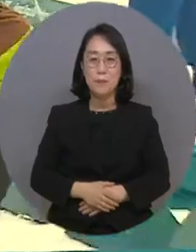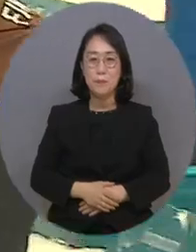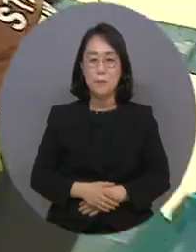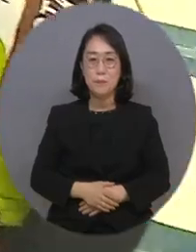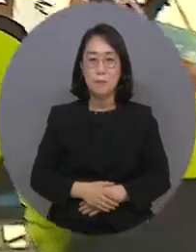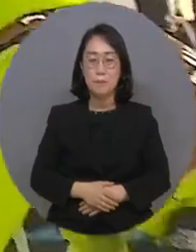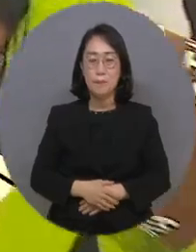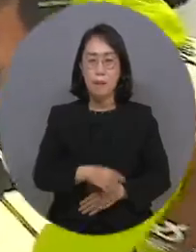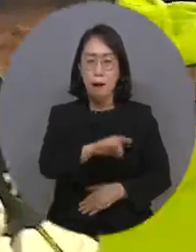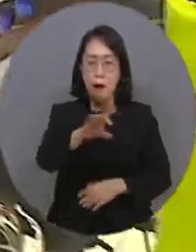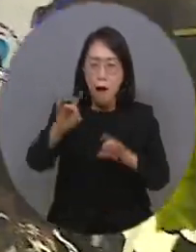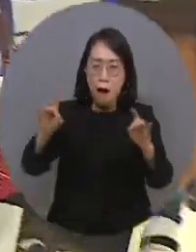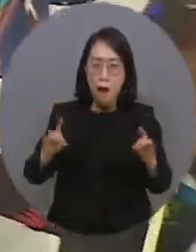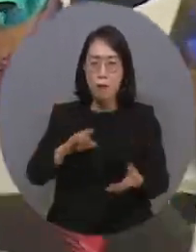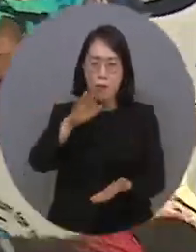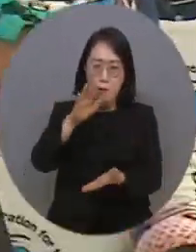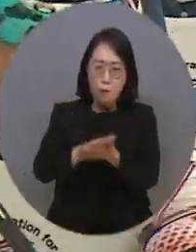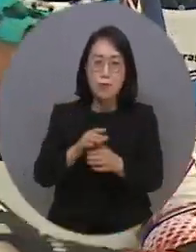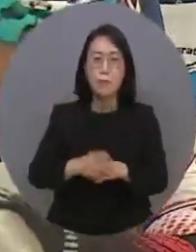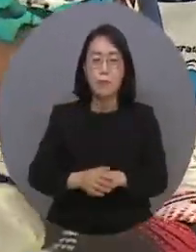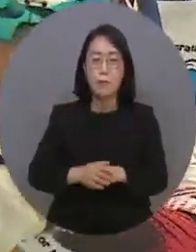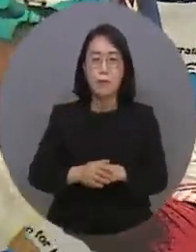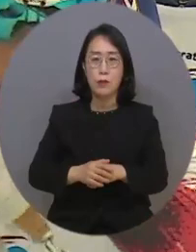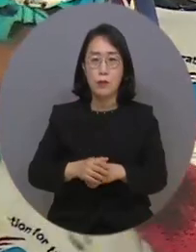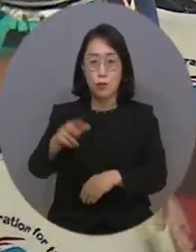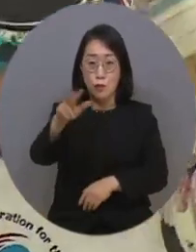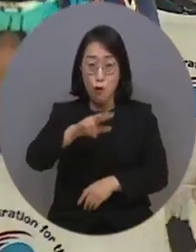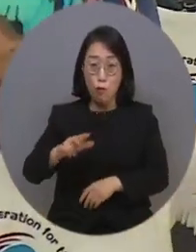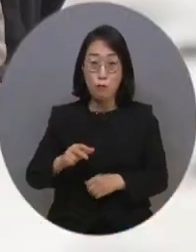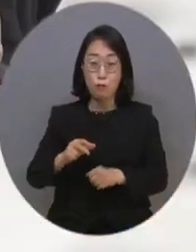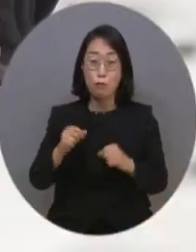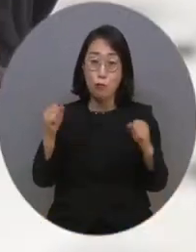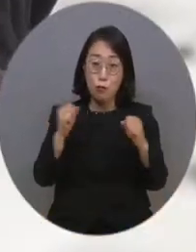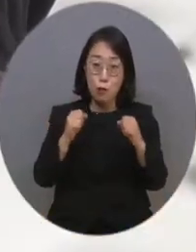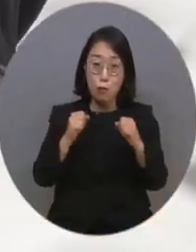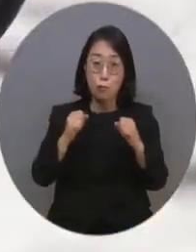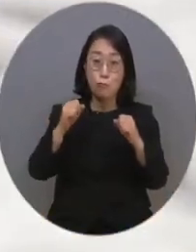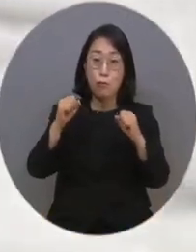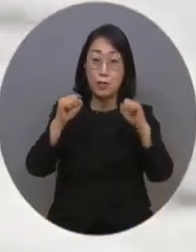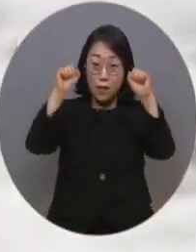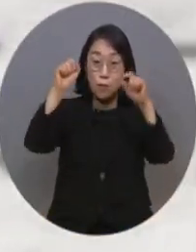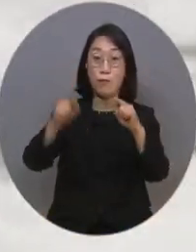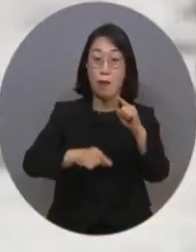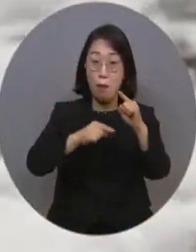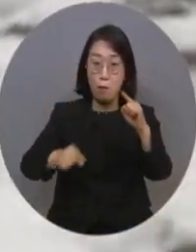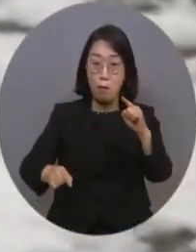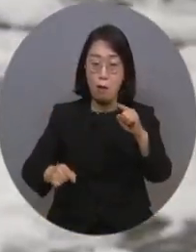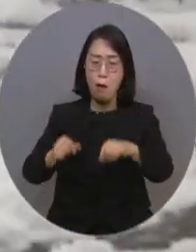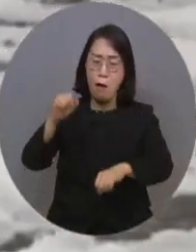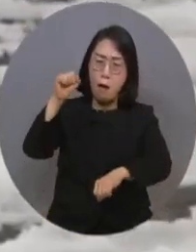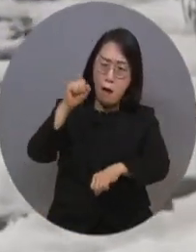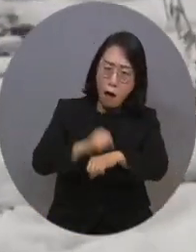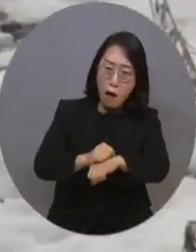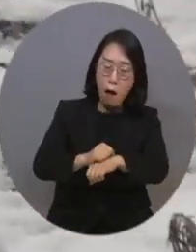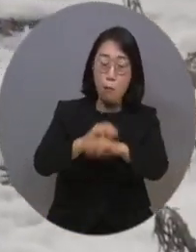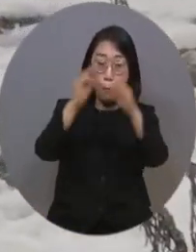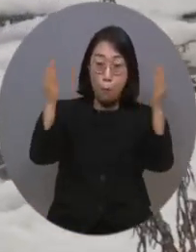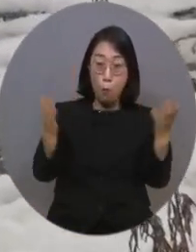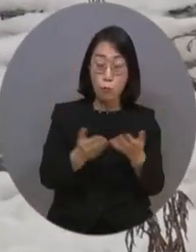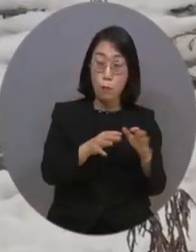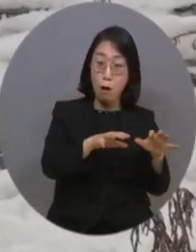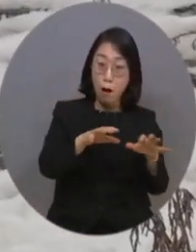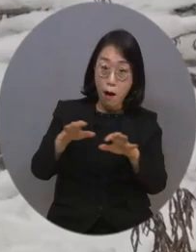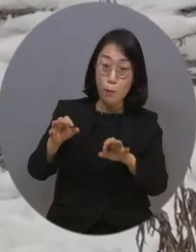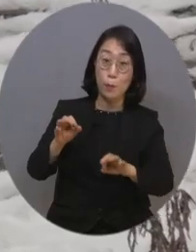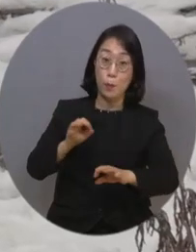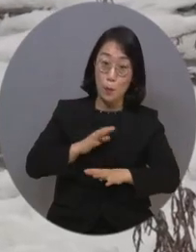선수들의 열정이 가득했던 전국 장애인 동계체전 이번 대회에서 뛰어난 기장으로 모두의 주목을